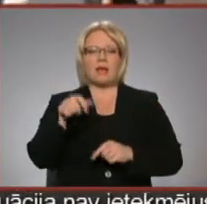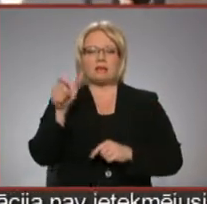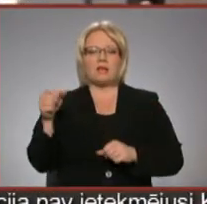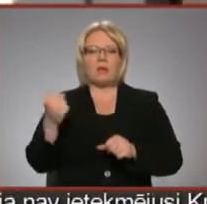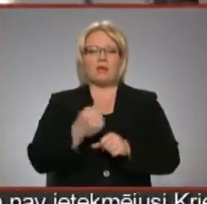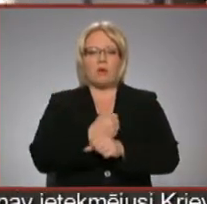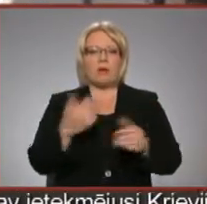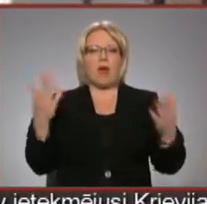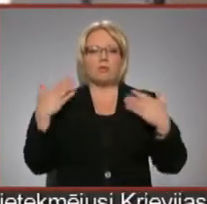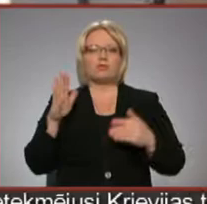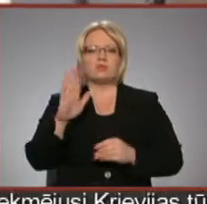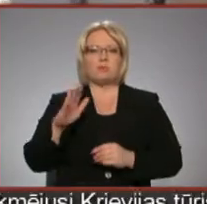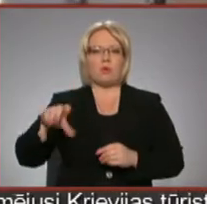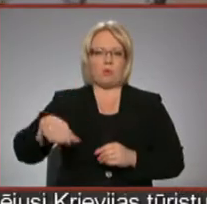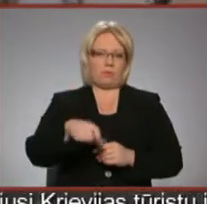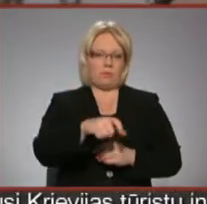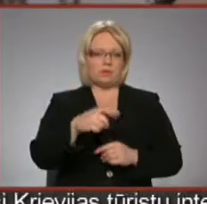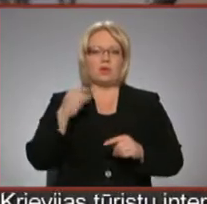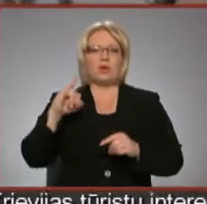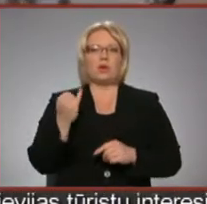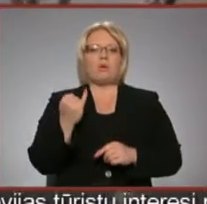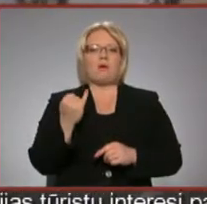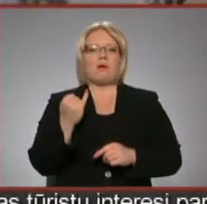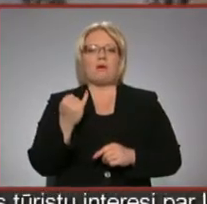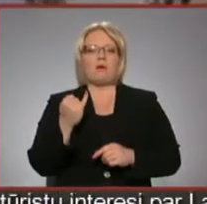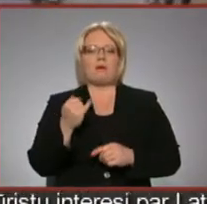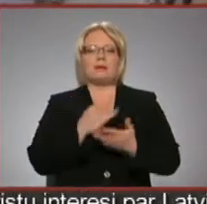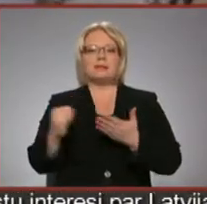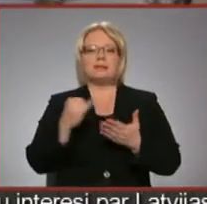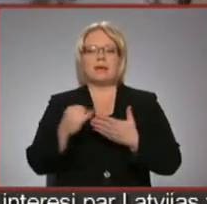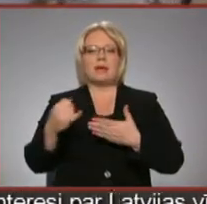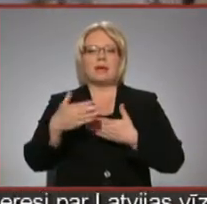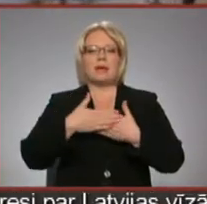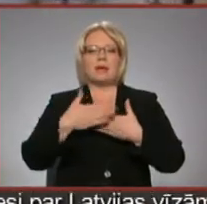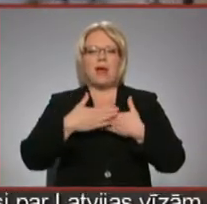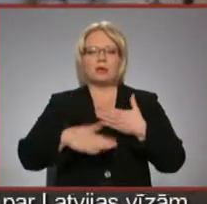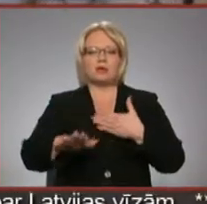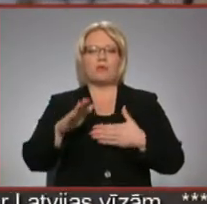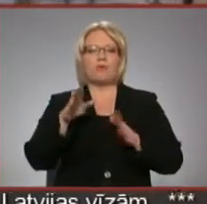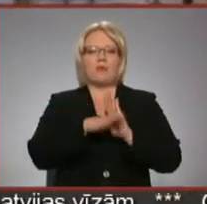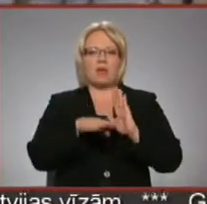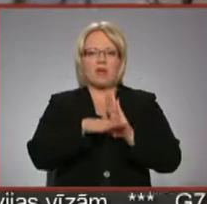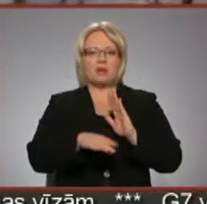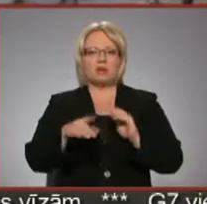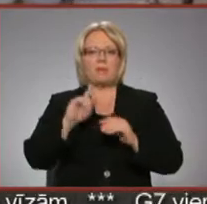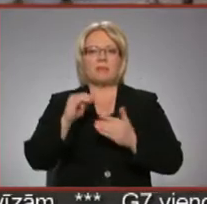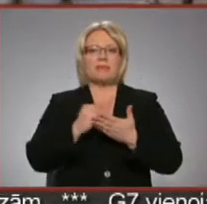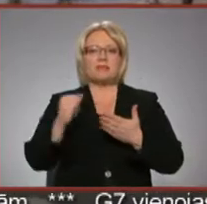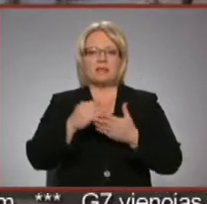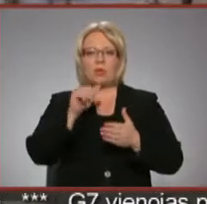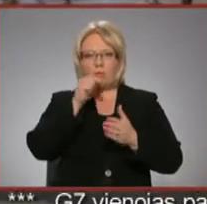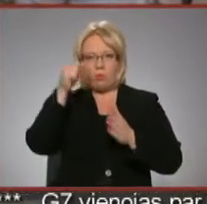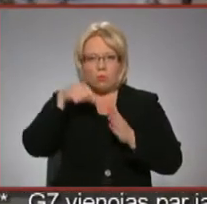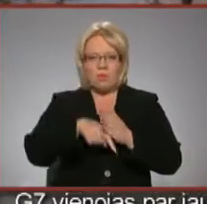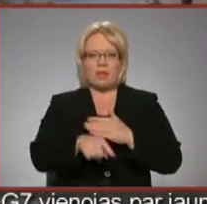zinām, veidā atpušās pie ūdeņiem. Jā. Jo iztīrīt krastu ir diezgan vienkārši, jā, bet iztīrīt ūdens tilpnes